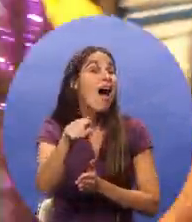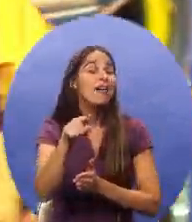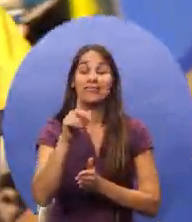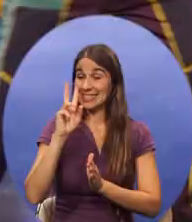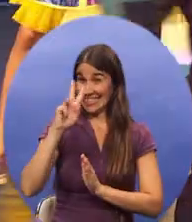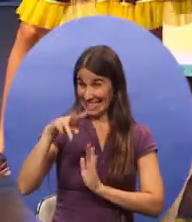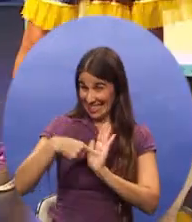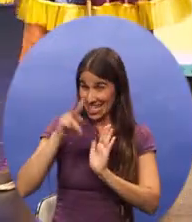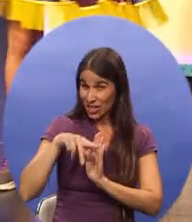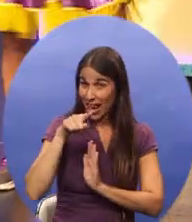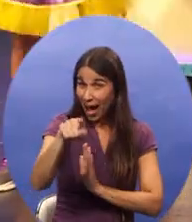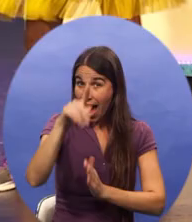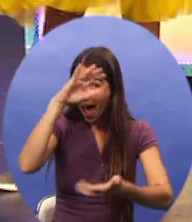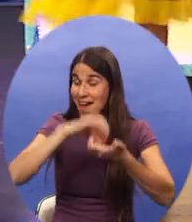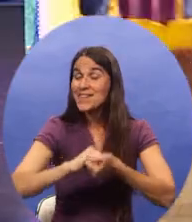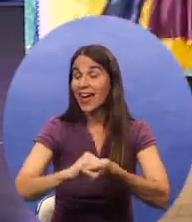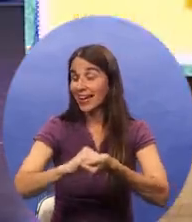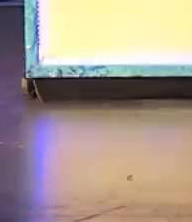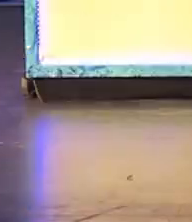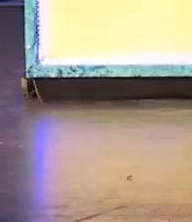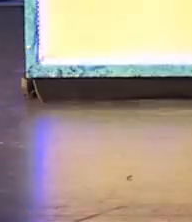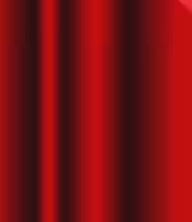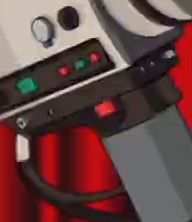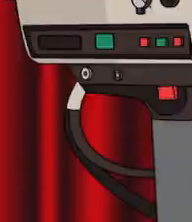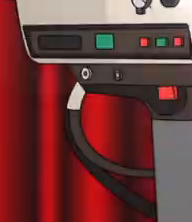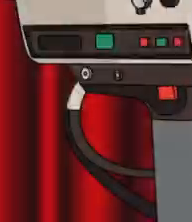יש לך חבר, יש לך חבר